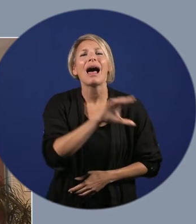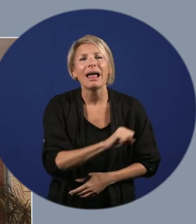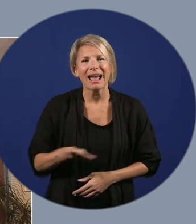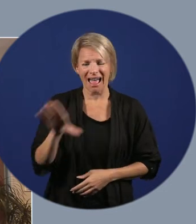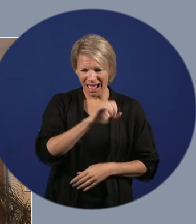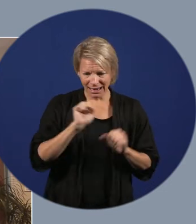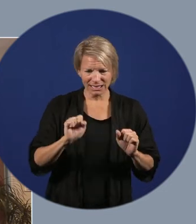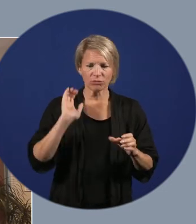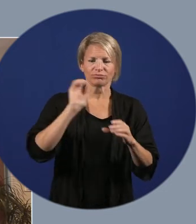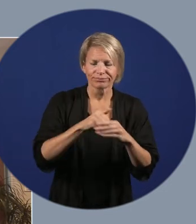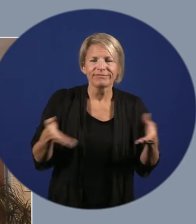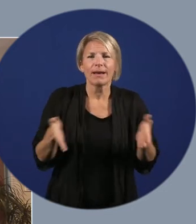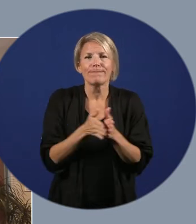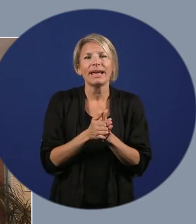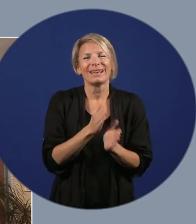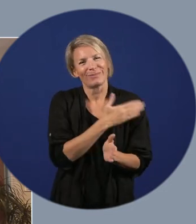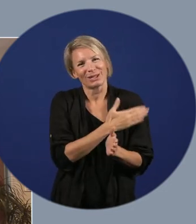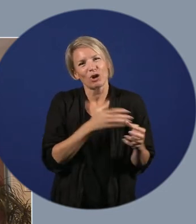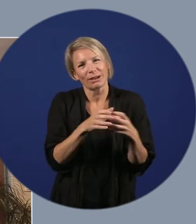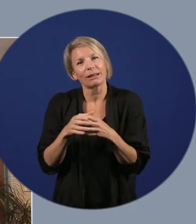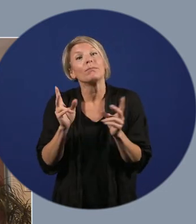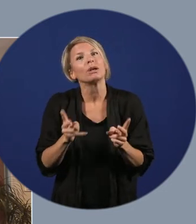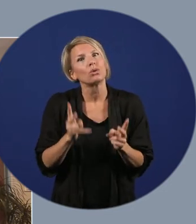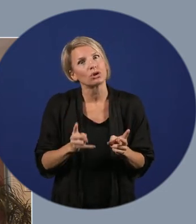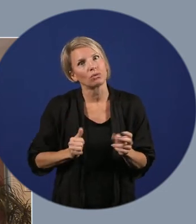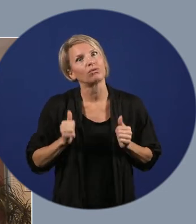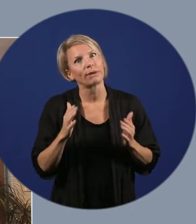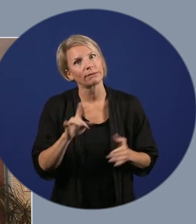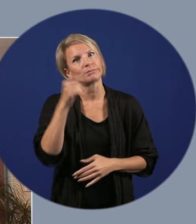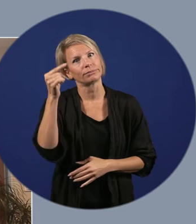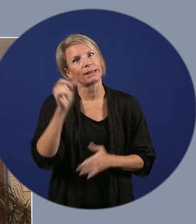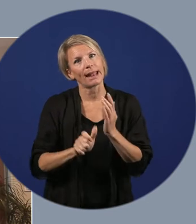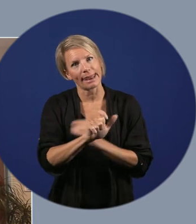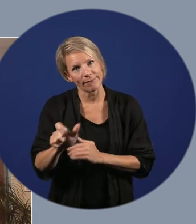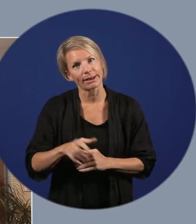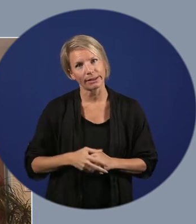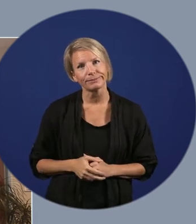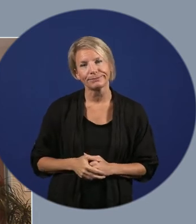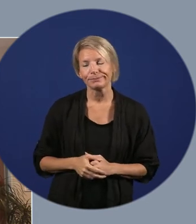alla personalkategorier, men inte minst era elever. Ja, men precis. Och